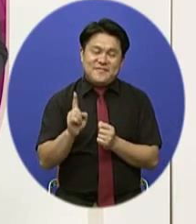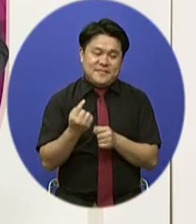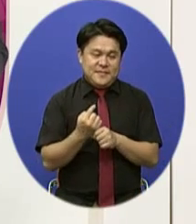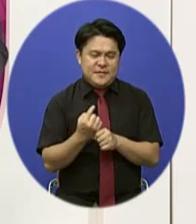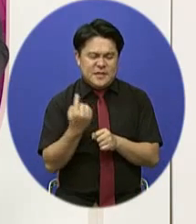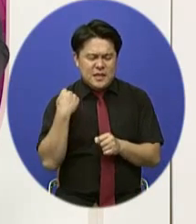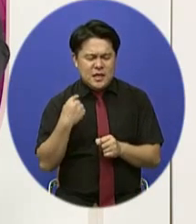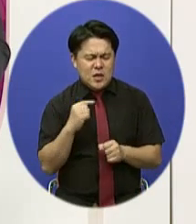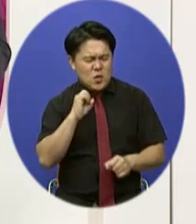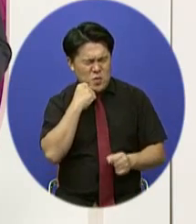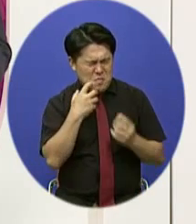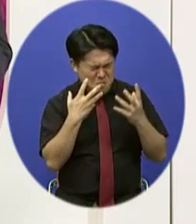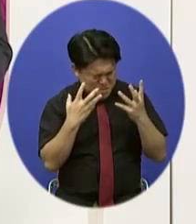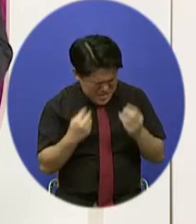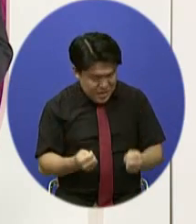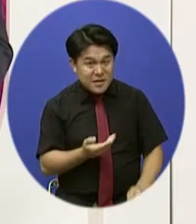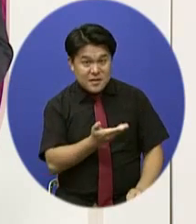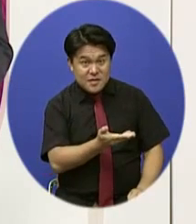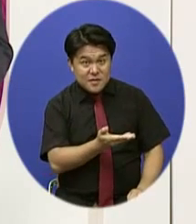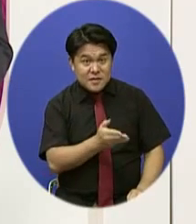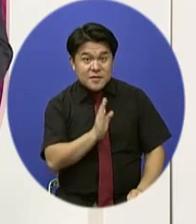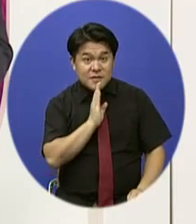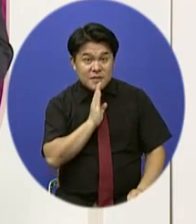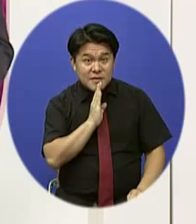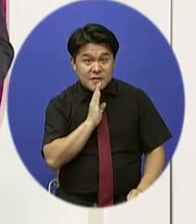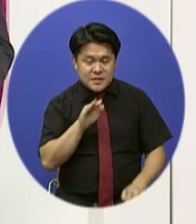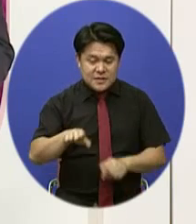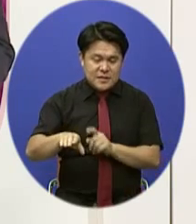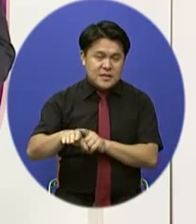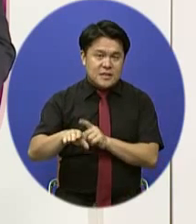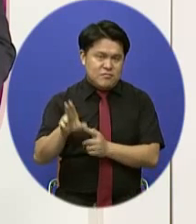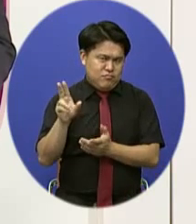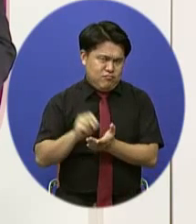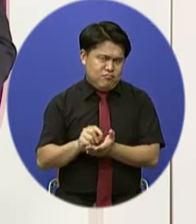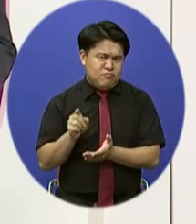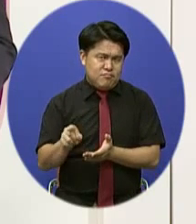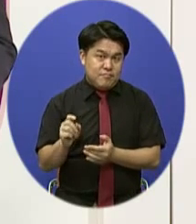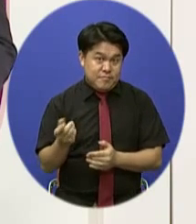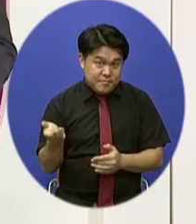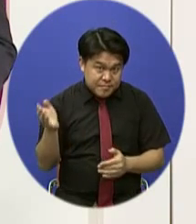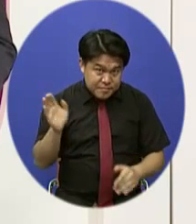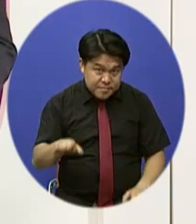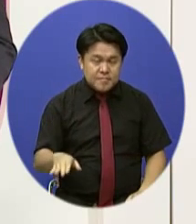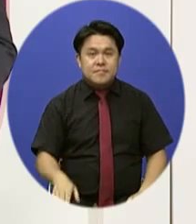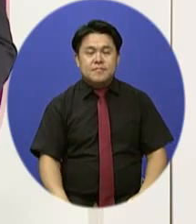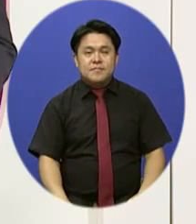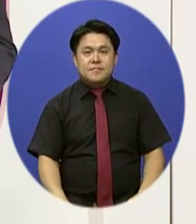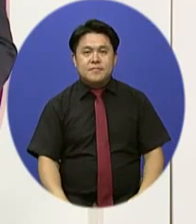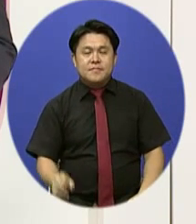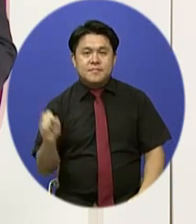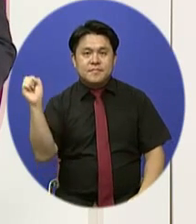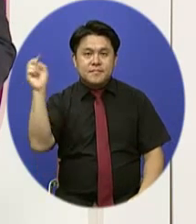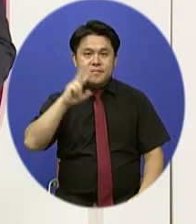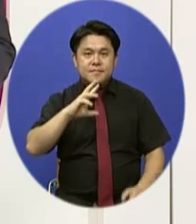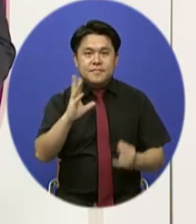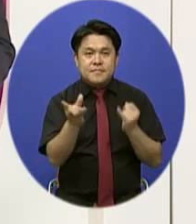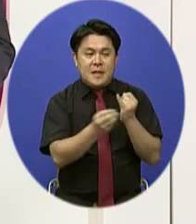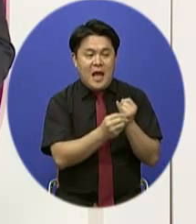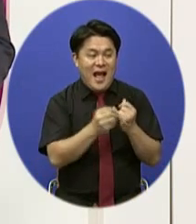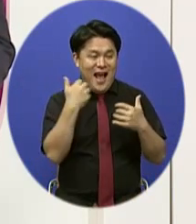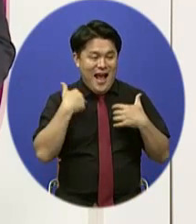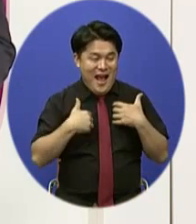많이 힘들었었어요 우리 가정사가 조금 네. 그런데 갑자기 아기 가졌다는 기쁜